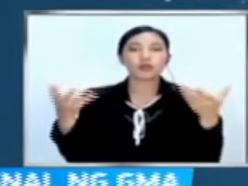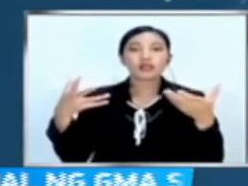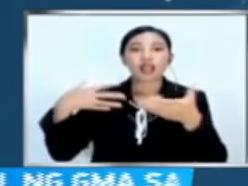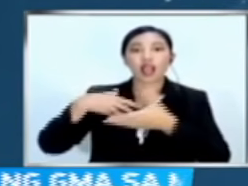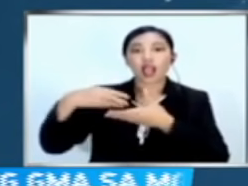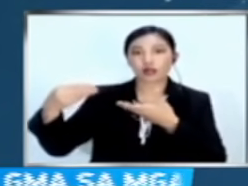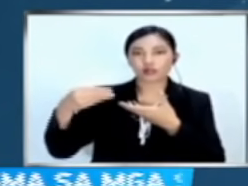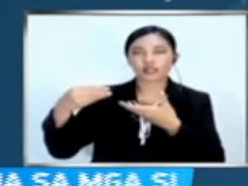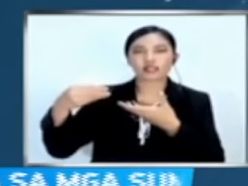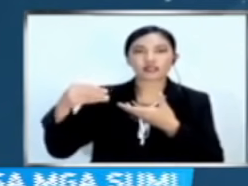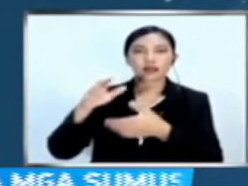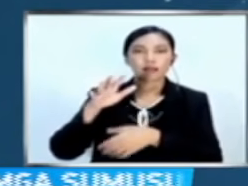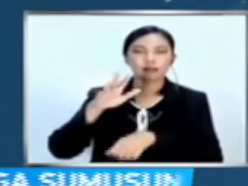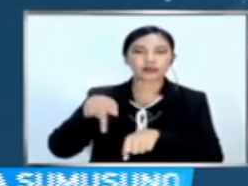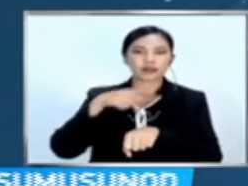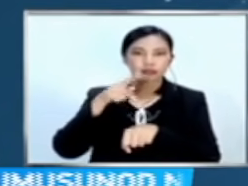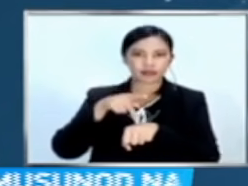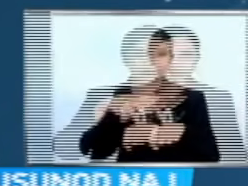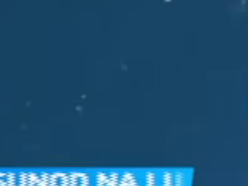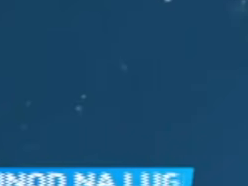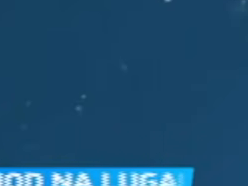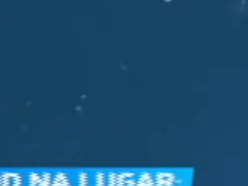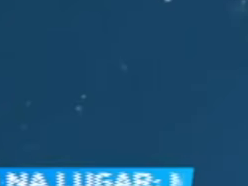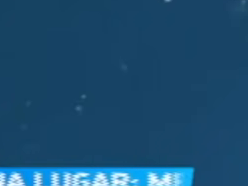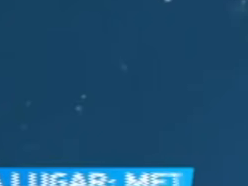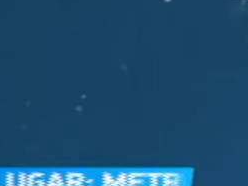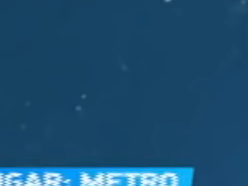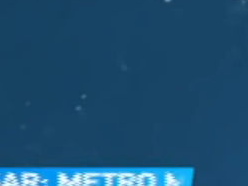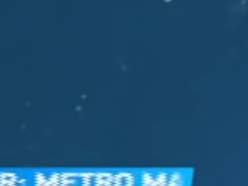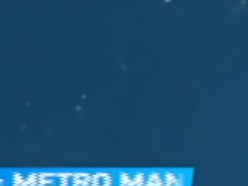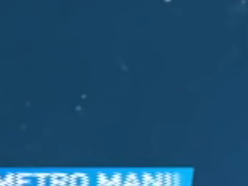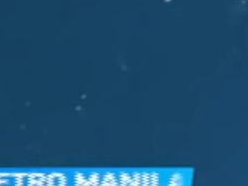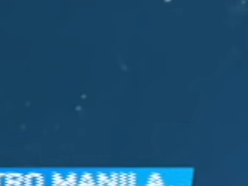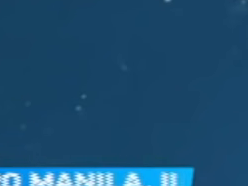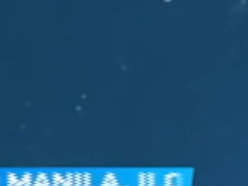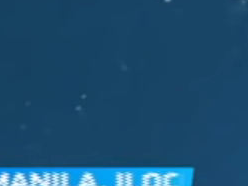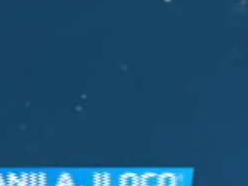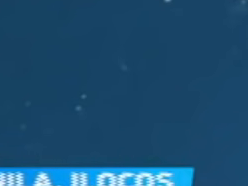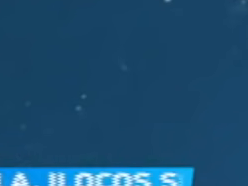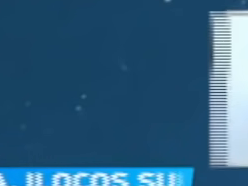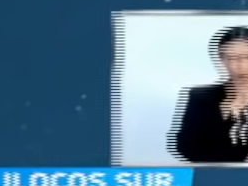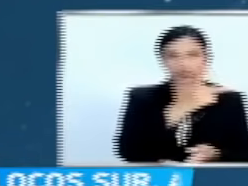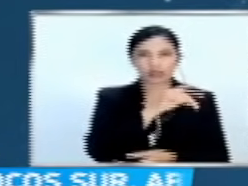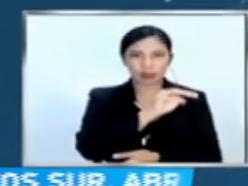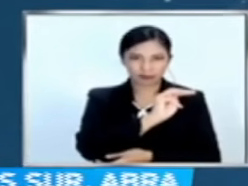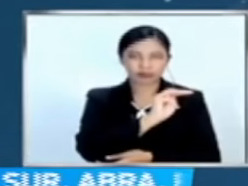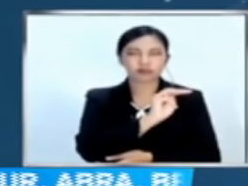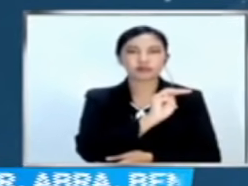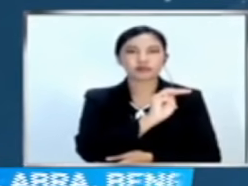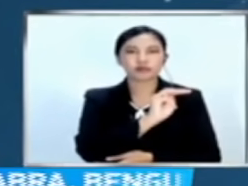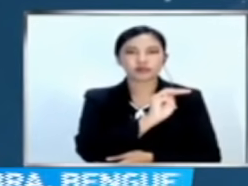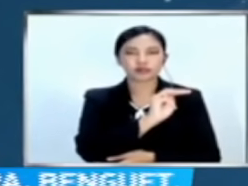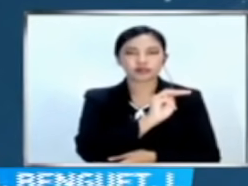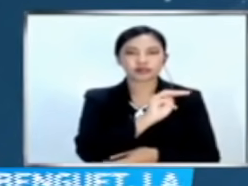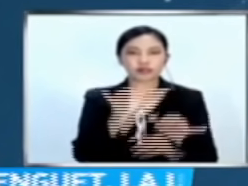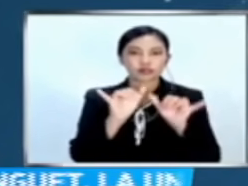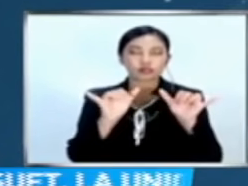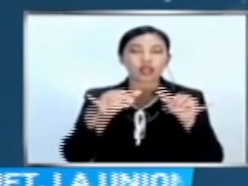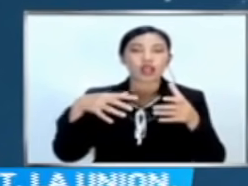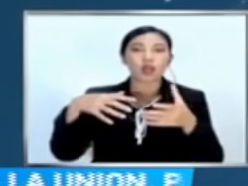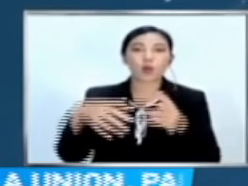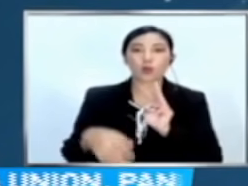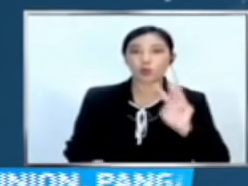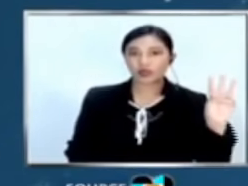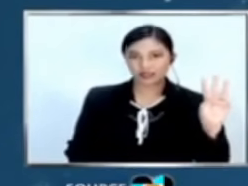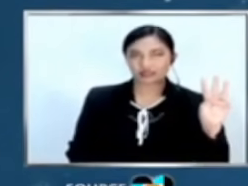Tropical Depression 1,950 kilometers silangan ng Visayas. May taglay itong lakas ng hangin na umaabot sa 55 kilometers